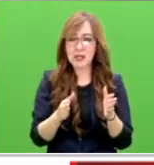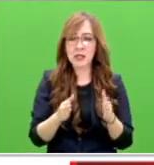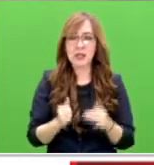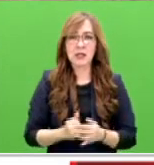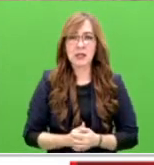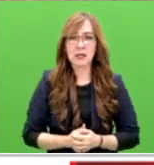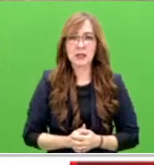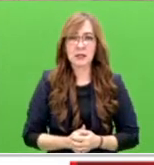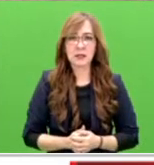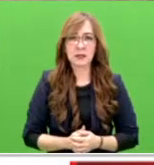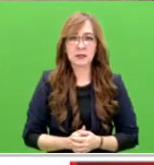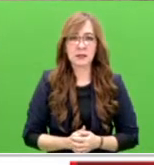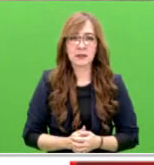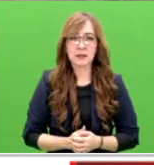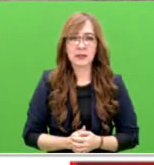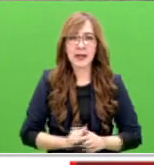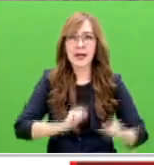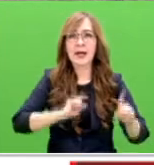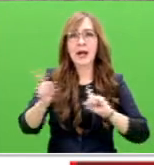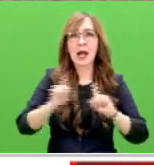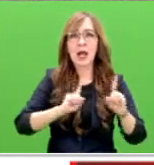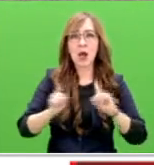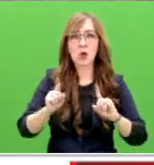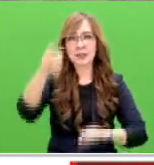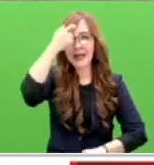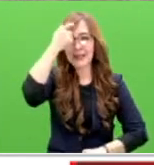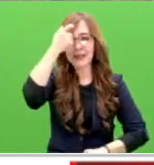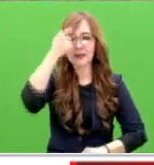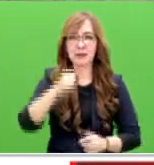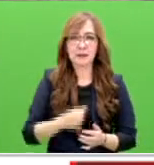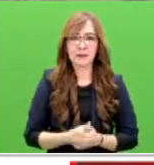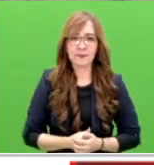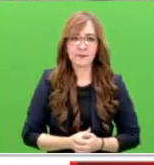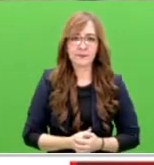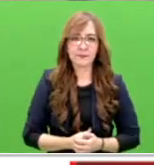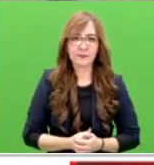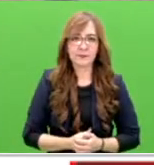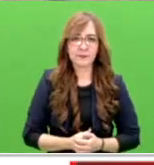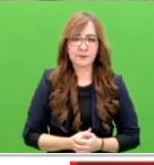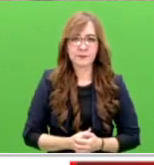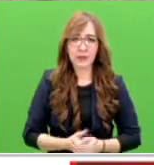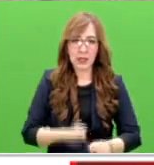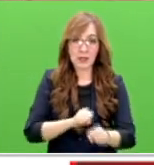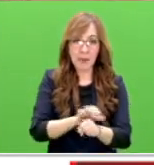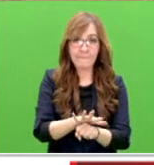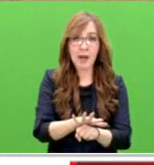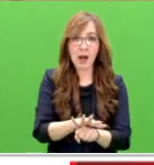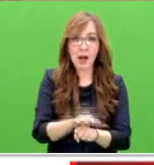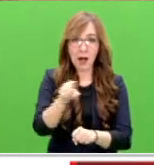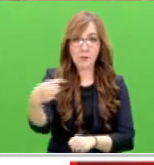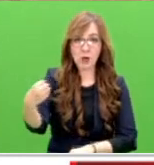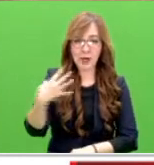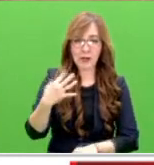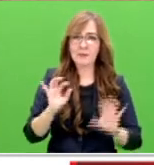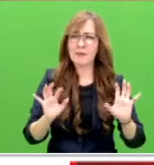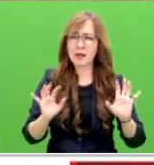datang ke puskesmas untuk menjadi perawatan. Mungkin itu untuk sementara waktu, Taris. Ya, dampaknya tadi Anda katakan cukup banyak